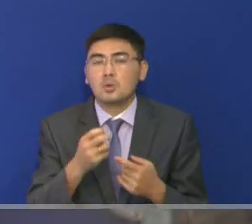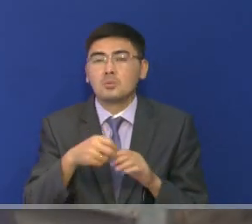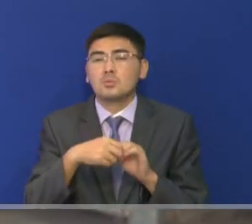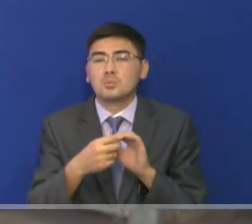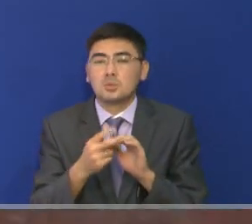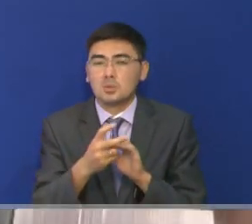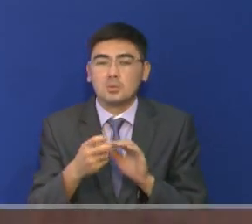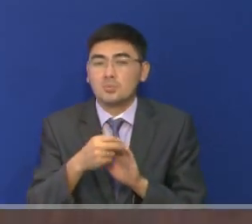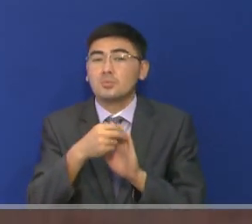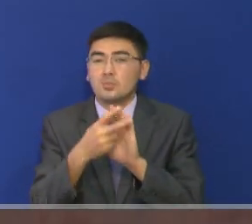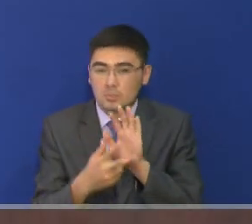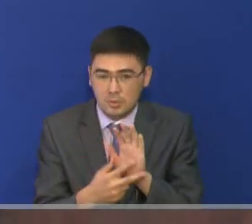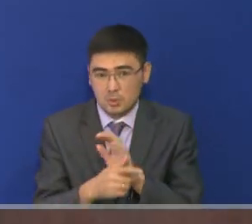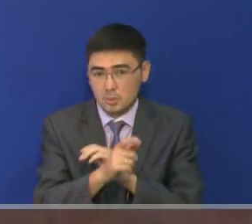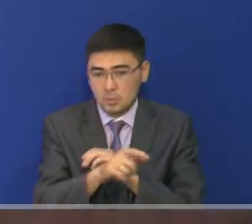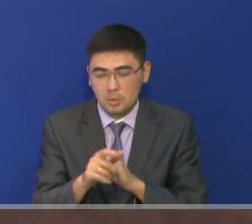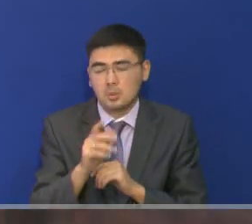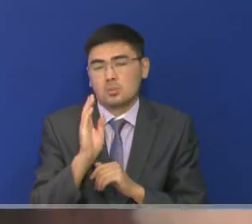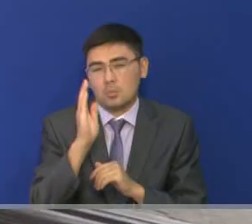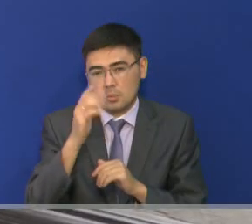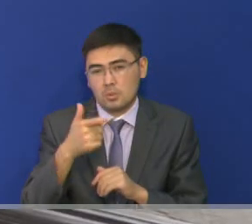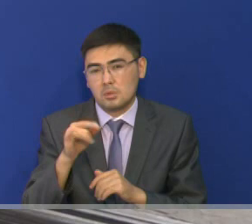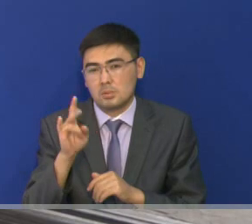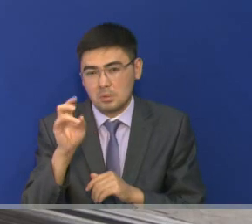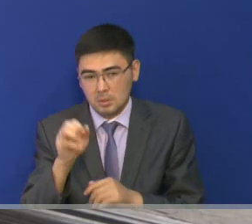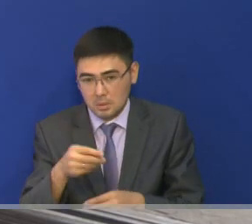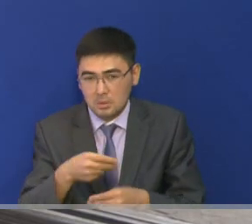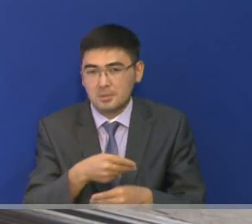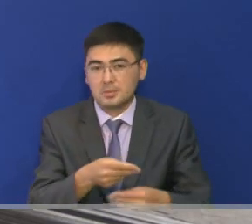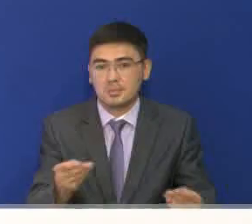грант беру жоспарланып отыр. Бердібек Қарымбай, Аслан Ертісбаев, Семей телеарнасы.